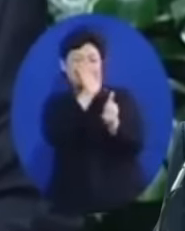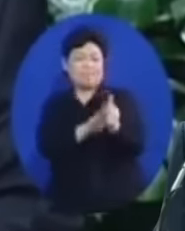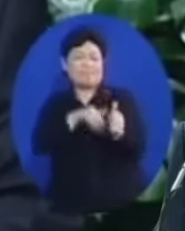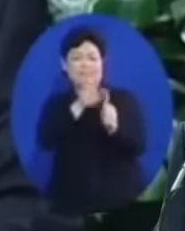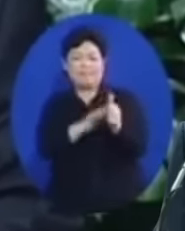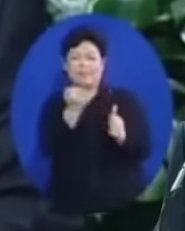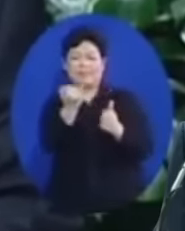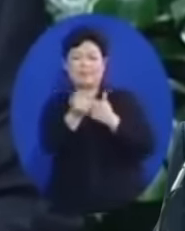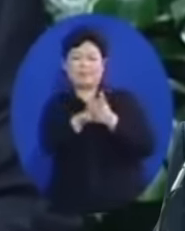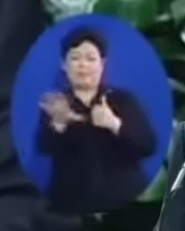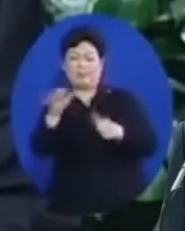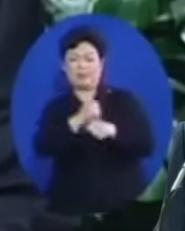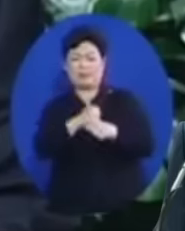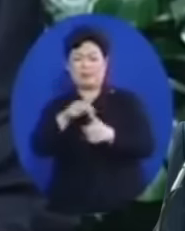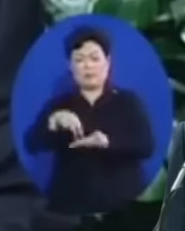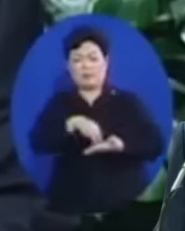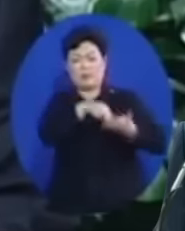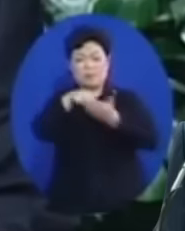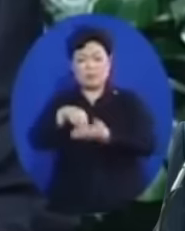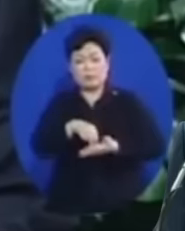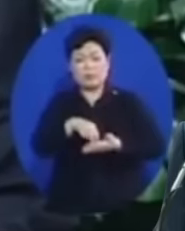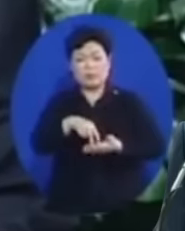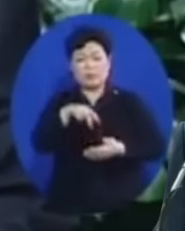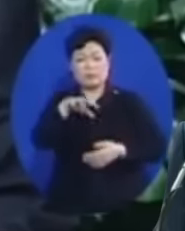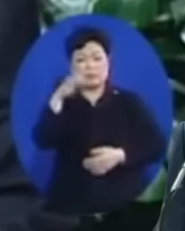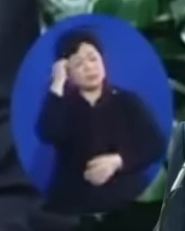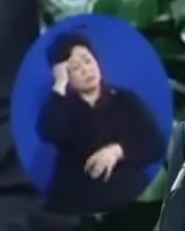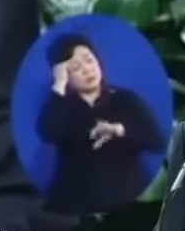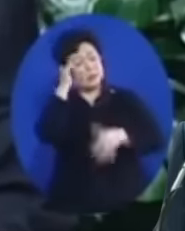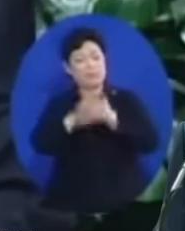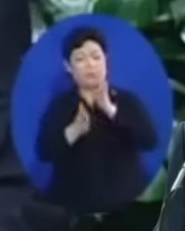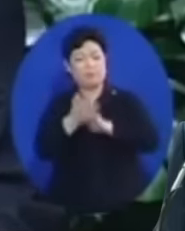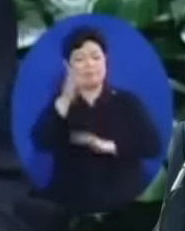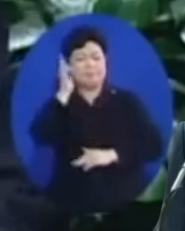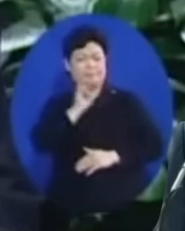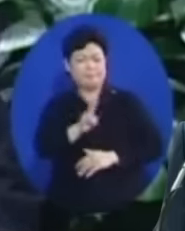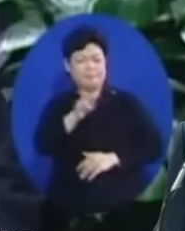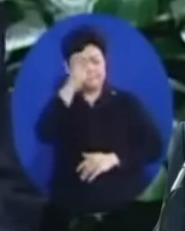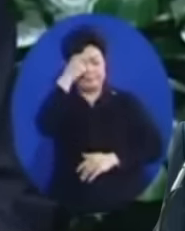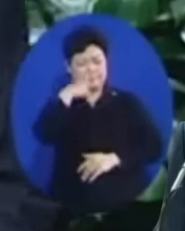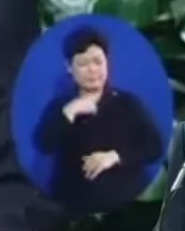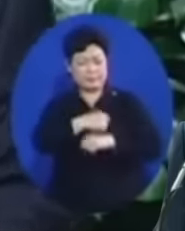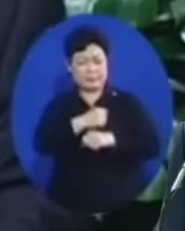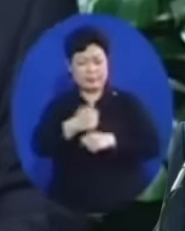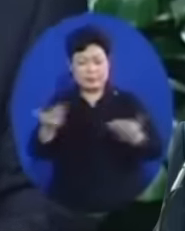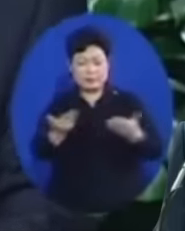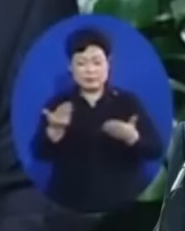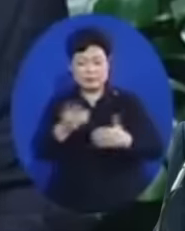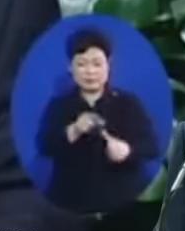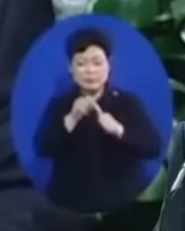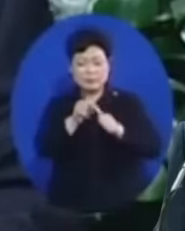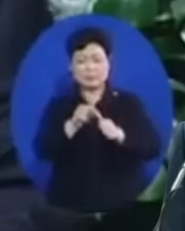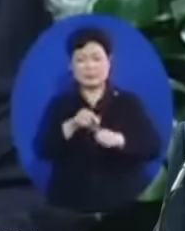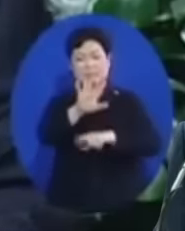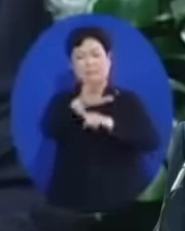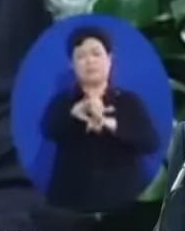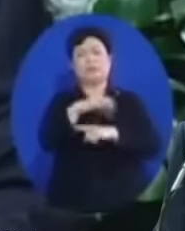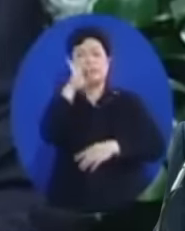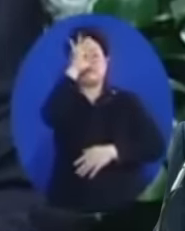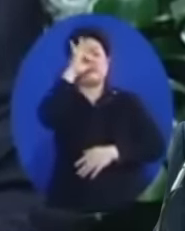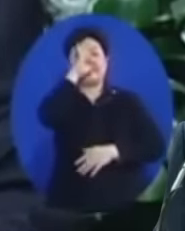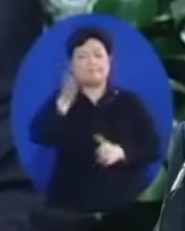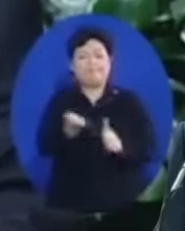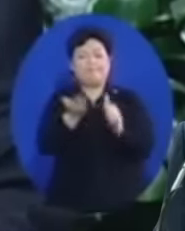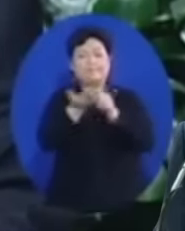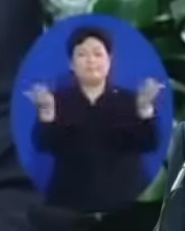떠나고 외롭고 올 때 갈 데 없는 비참한 처지가 되어서 직장을 얻었다는 것이 시골에 돼지 치는 데